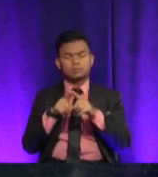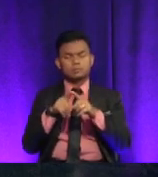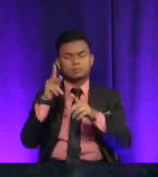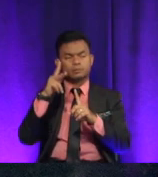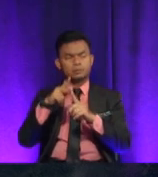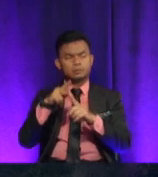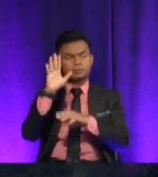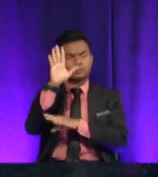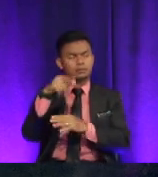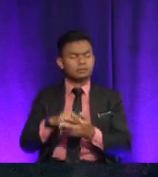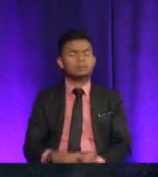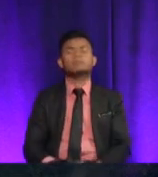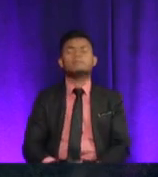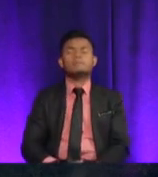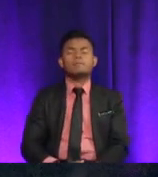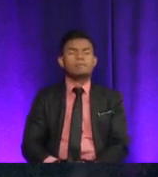ingin